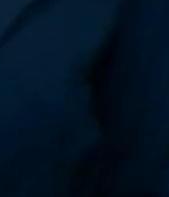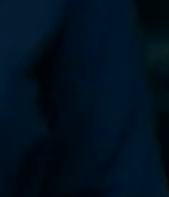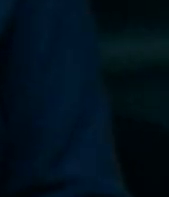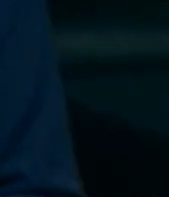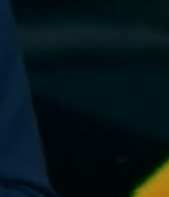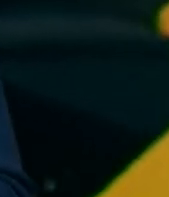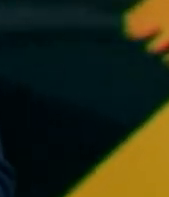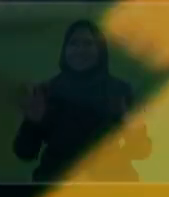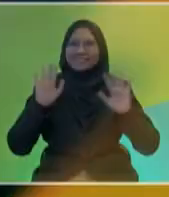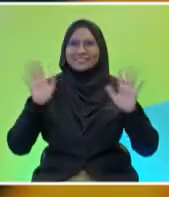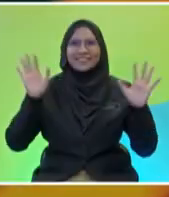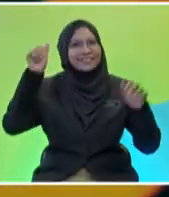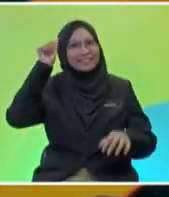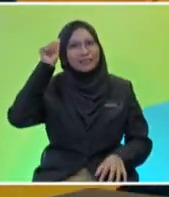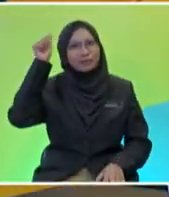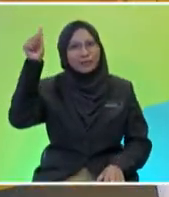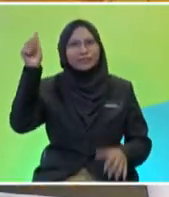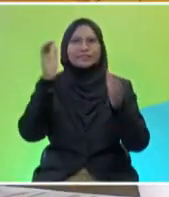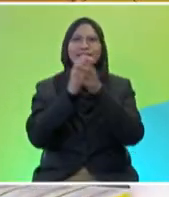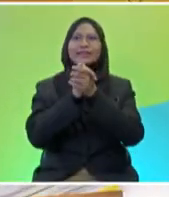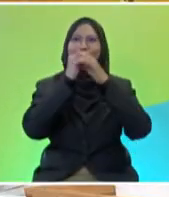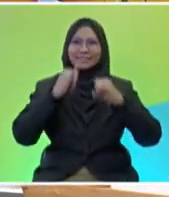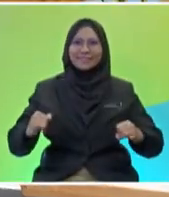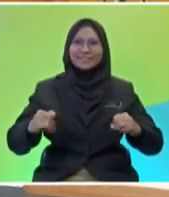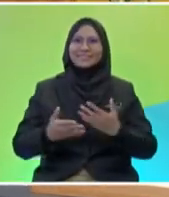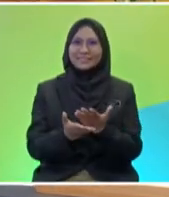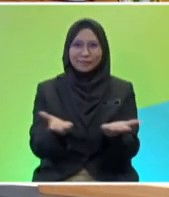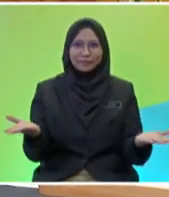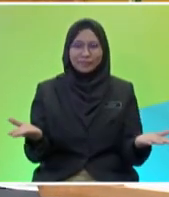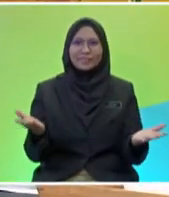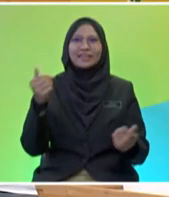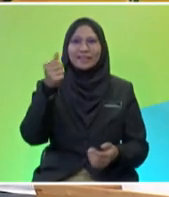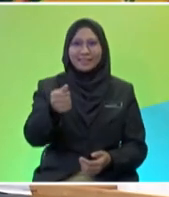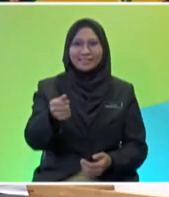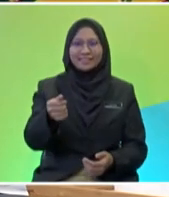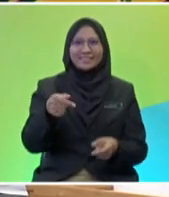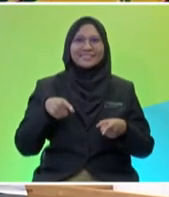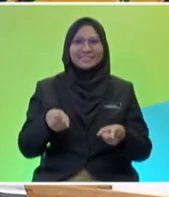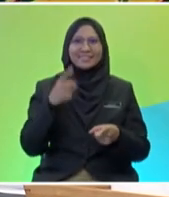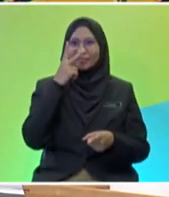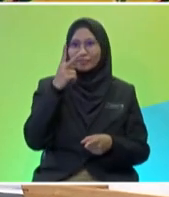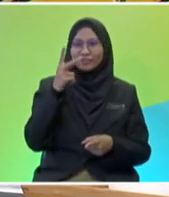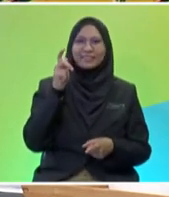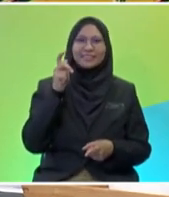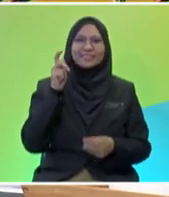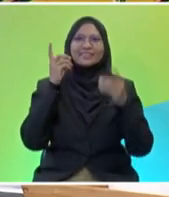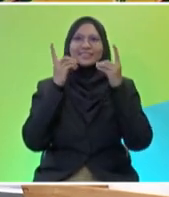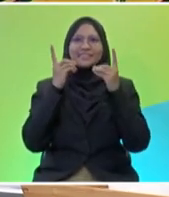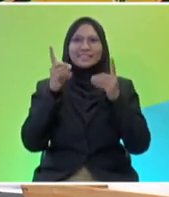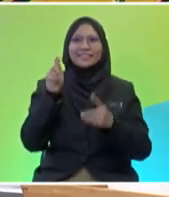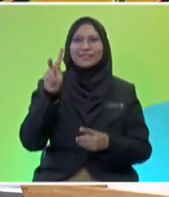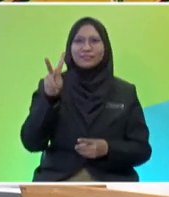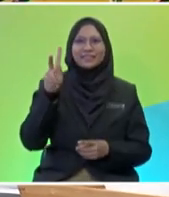Halo Assalamualaikum salam sejahtera semua anda sudah menonton rancangan Didik TV KPM bersama